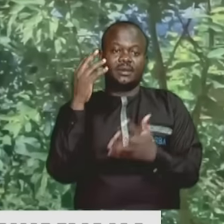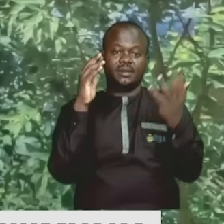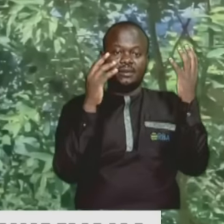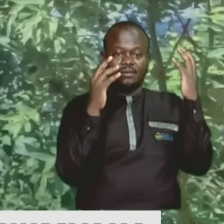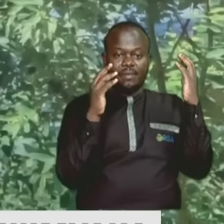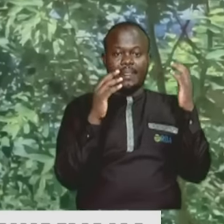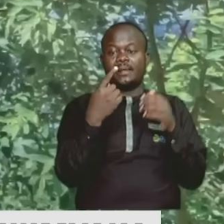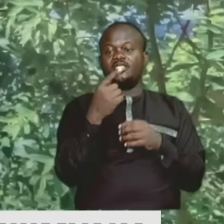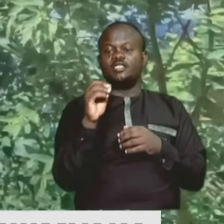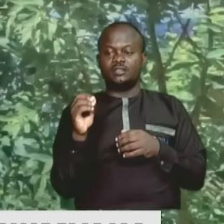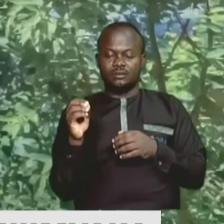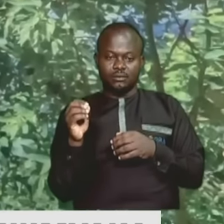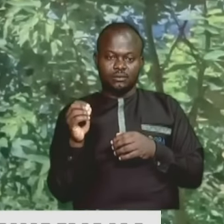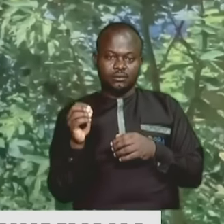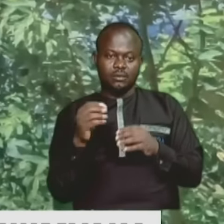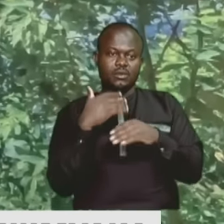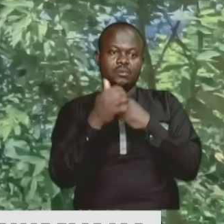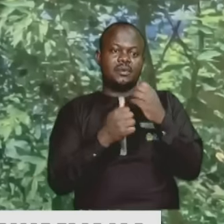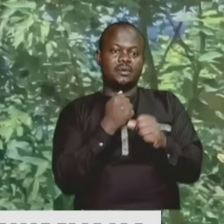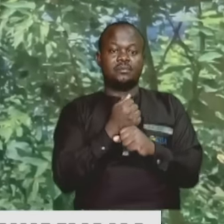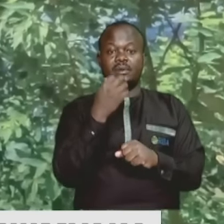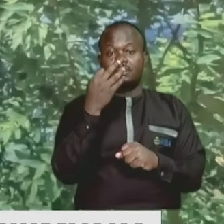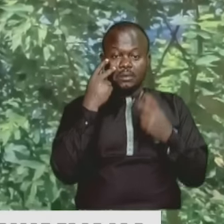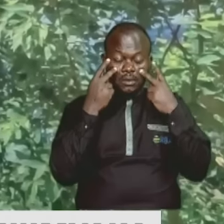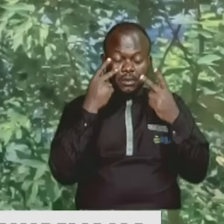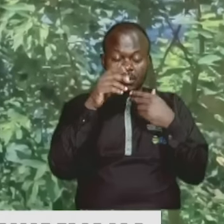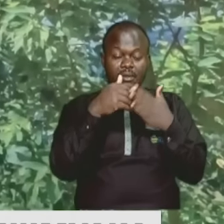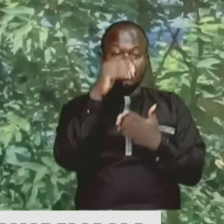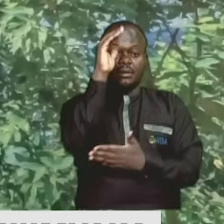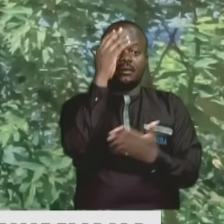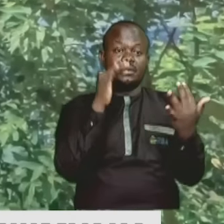ibiti 100 nyuma y'imyaka 3 tujya kubona ukabona bya biti